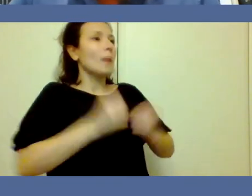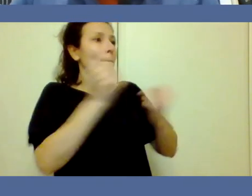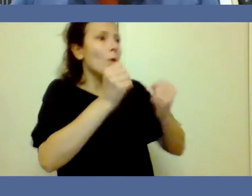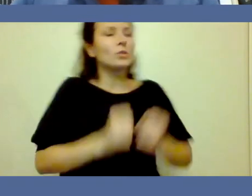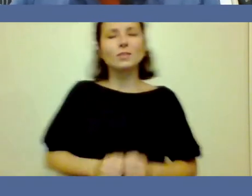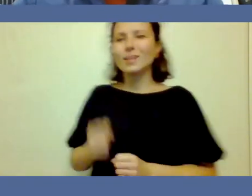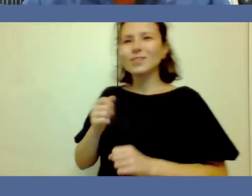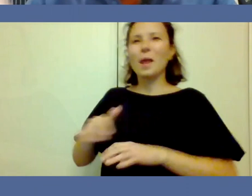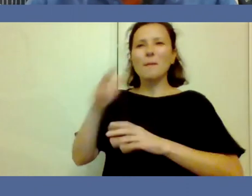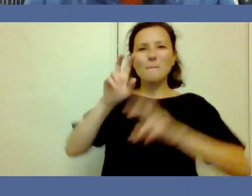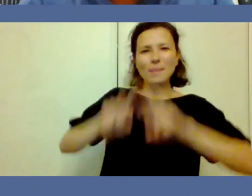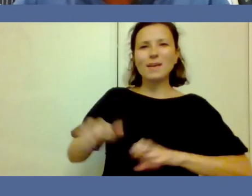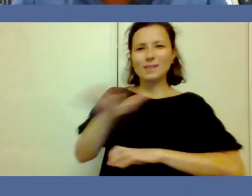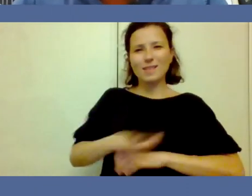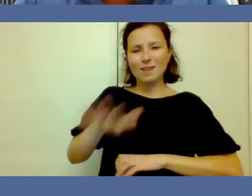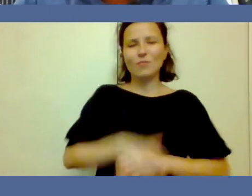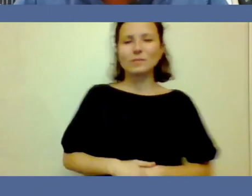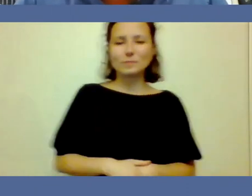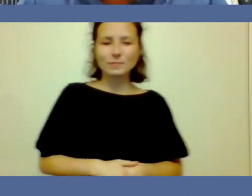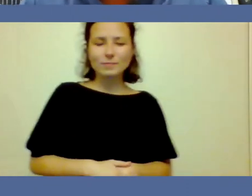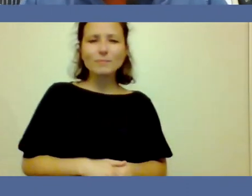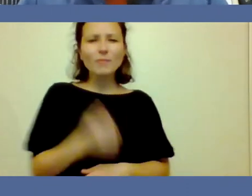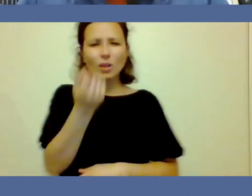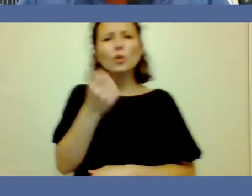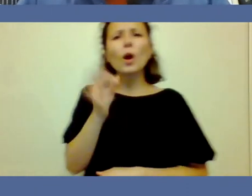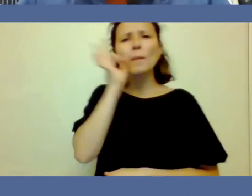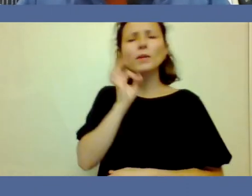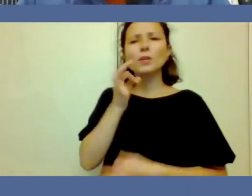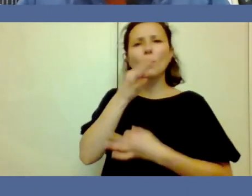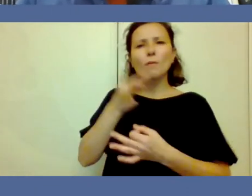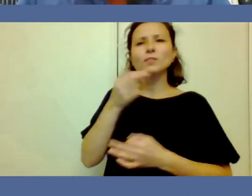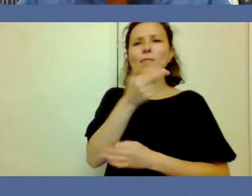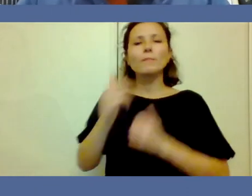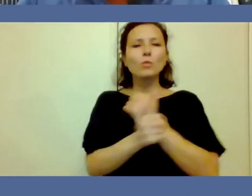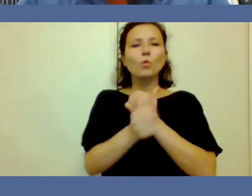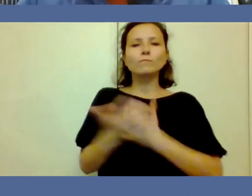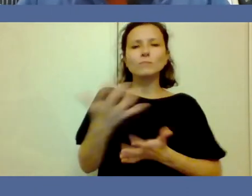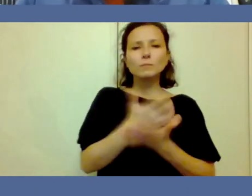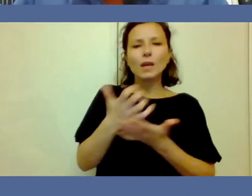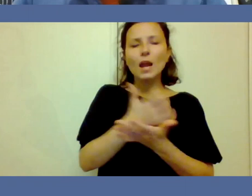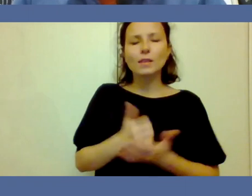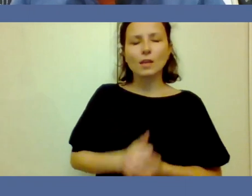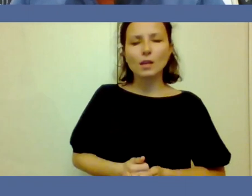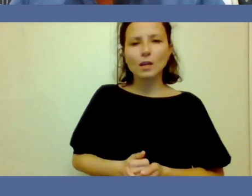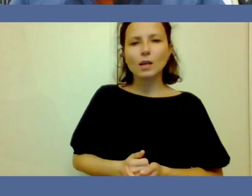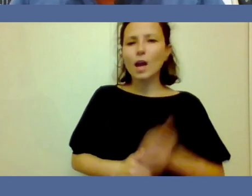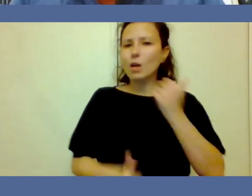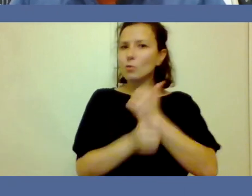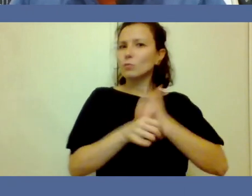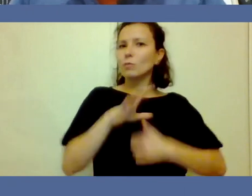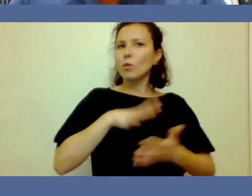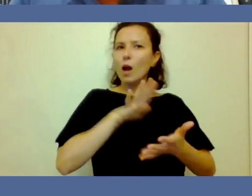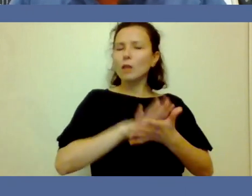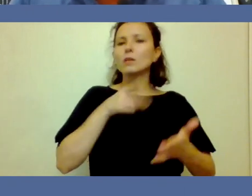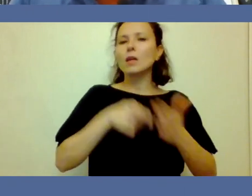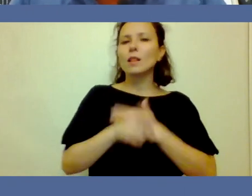terenowe. Trochę zahaczyła Pani o to dokumentowanie, a dokumentowanie było bardzo charakterystyczne